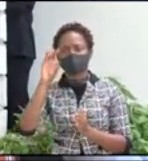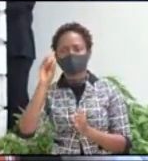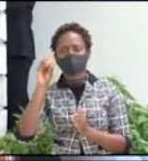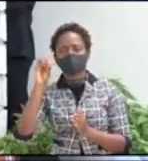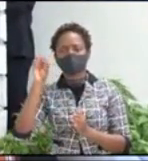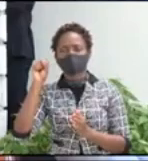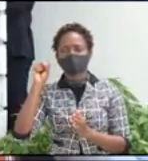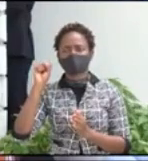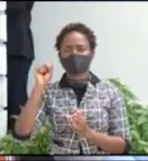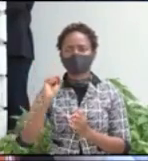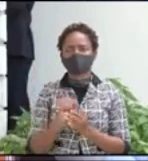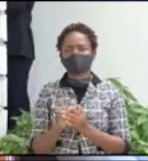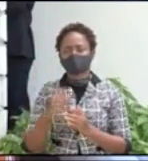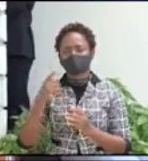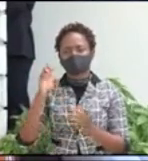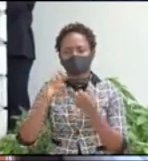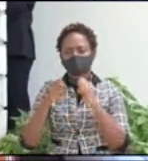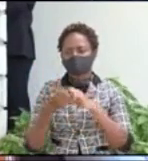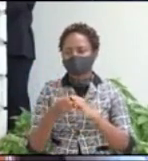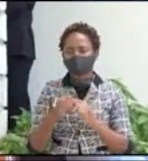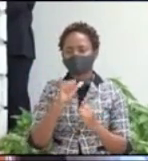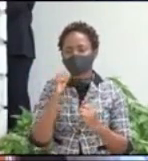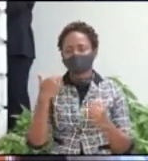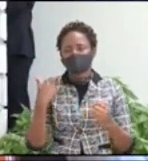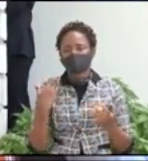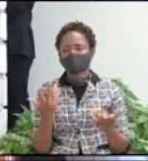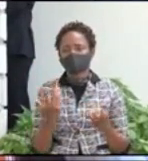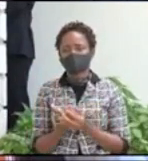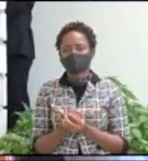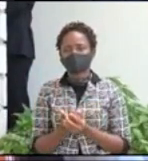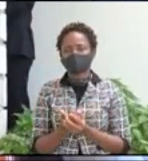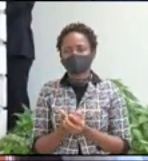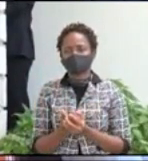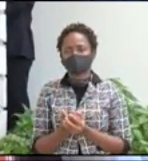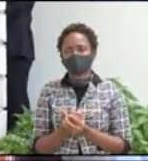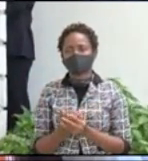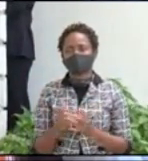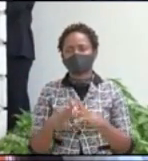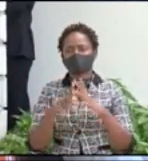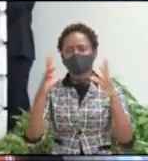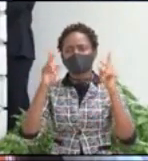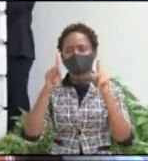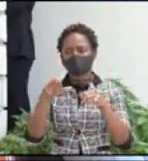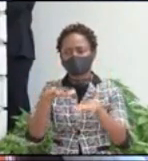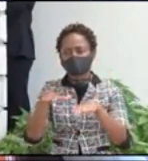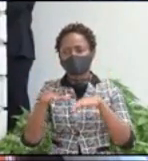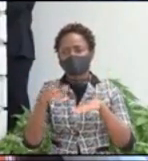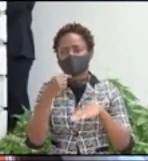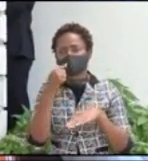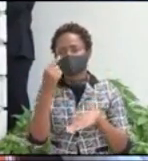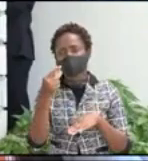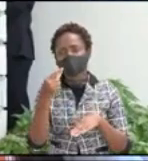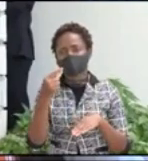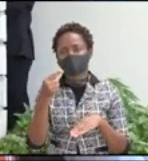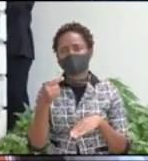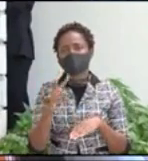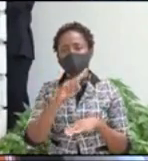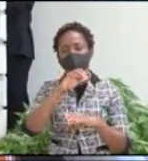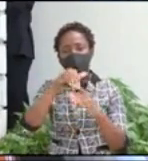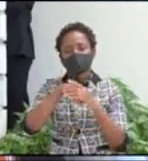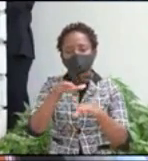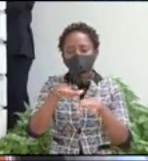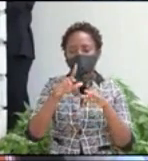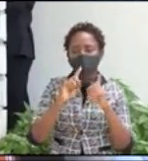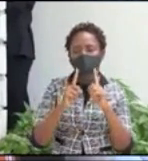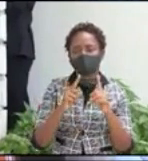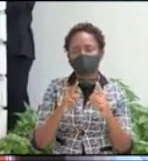source d'instabilité chronique pour pays ça. En pile monde qu'on peut dire et même aujourd'hui maintenant peut parler mais qui bol mettez nous.